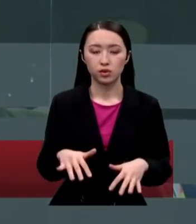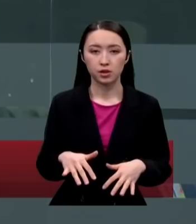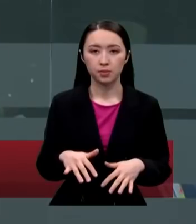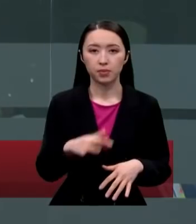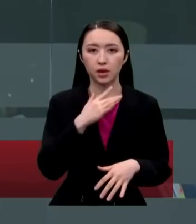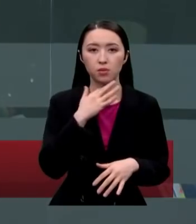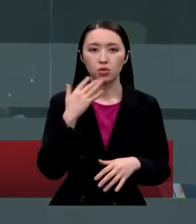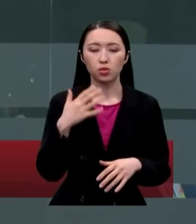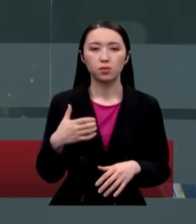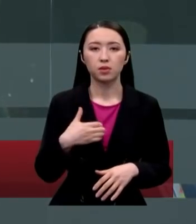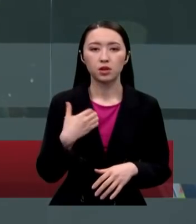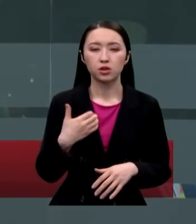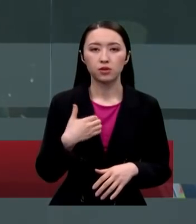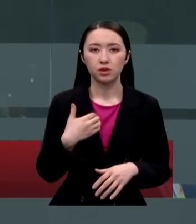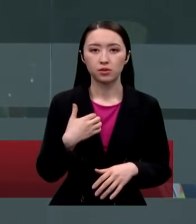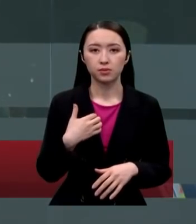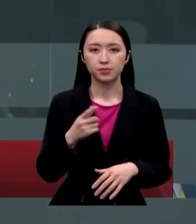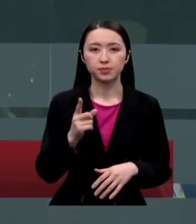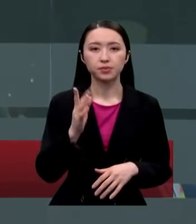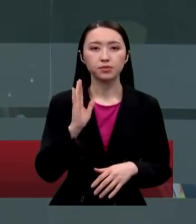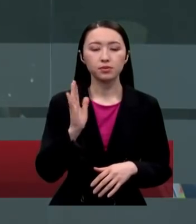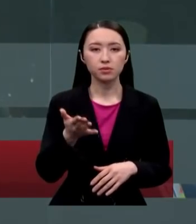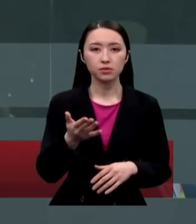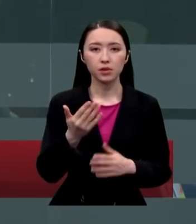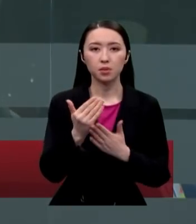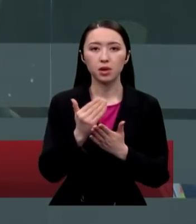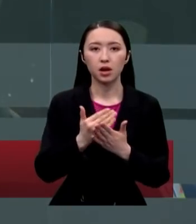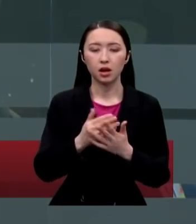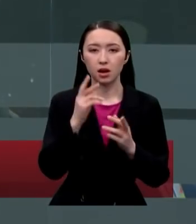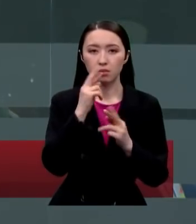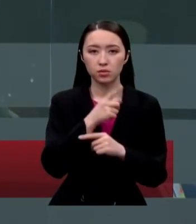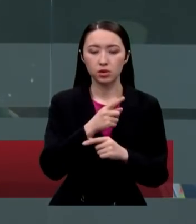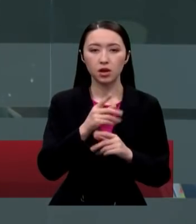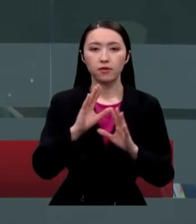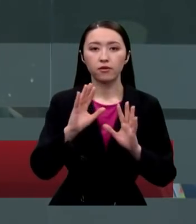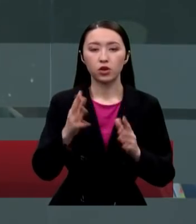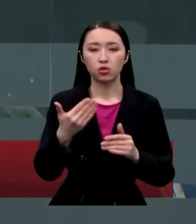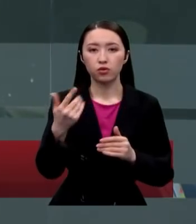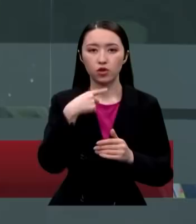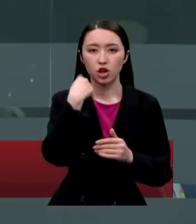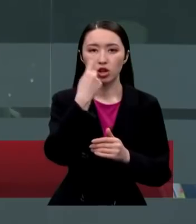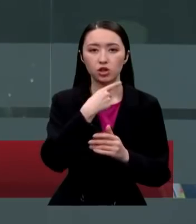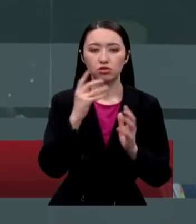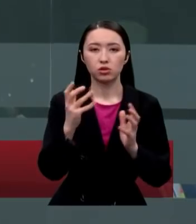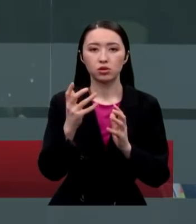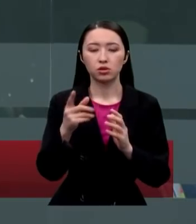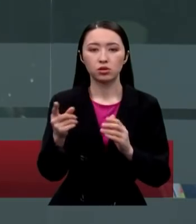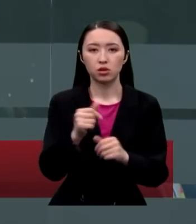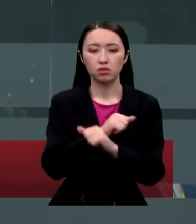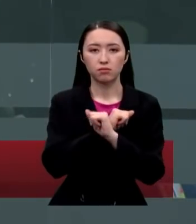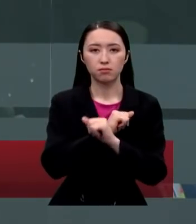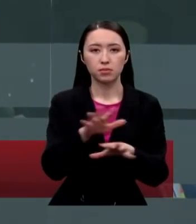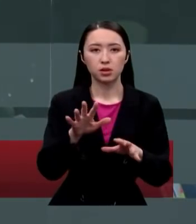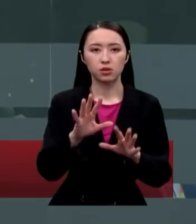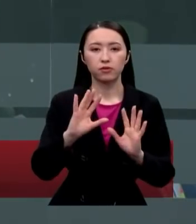Многие опасаются, что будет какой-то сбой программы, и личные данные казахстанцев попадут в широкий доступ.